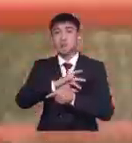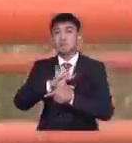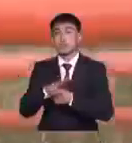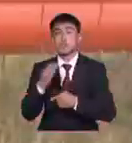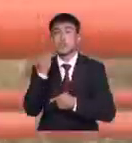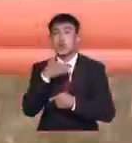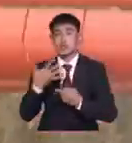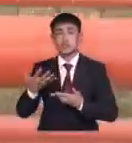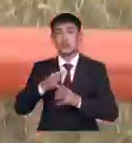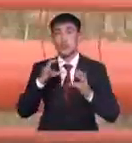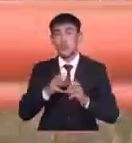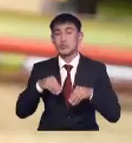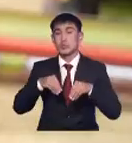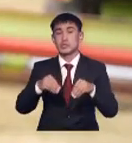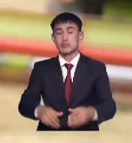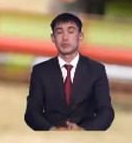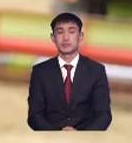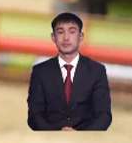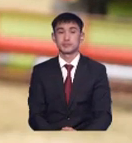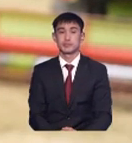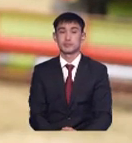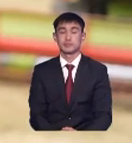обеспечили качественный уход за посевами.